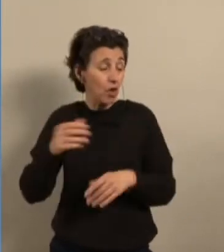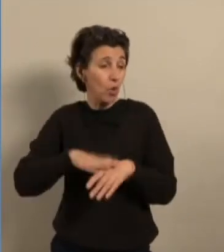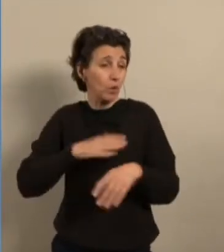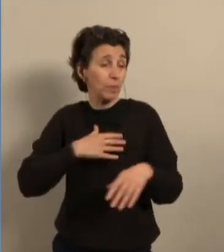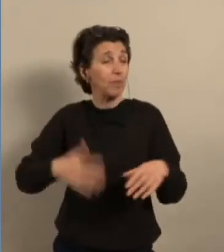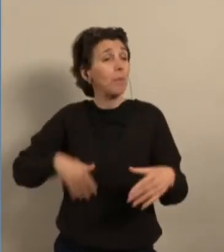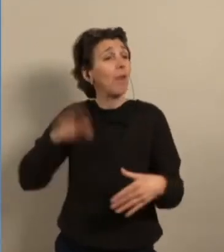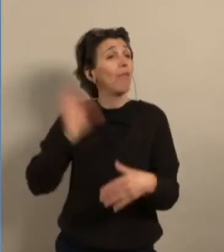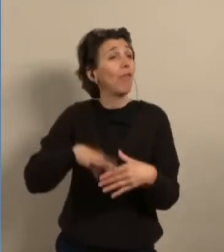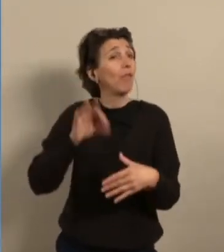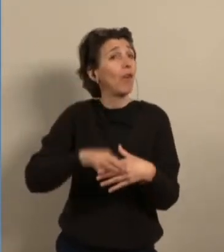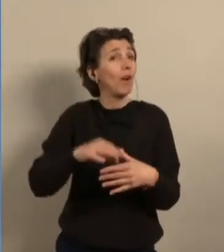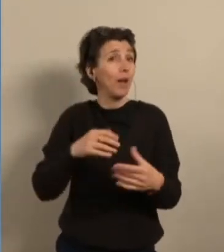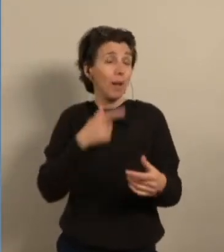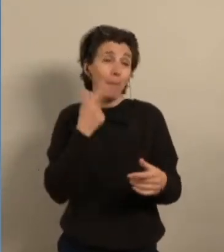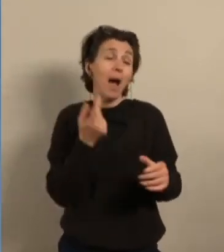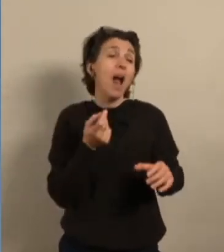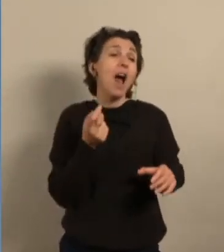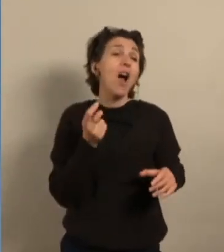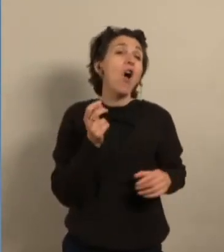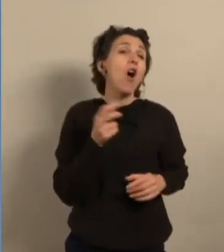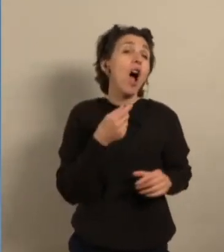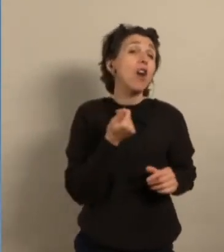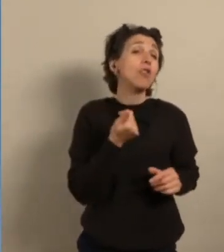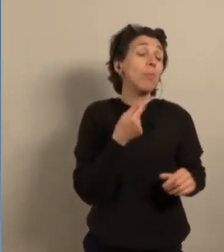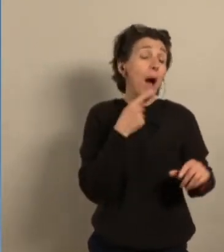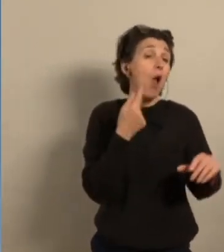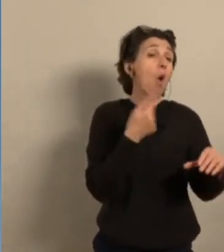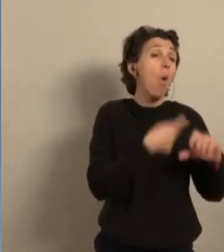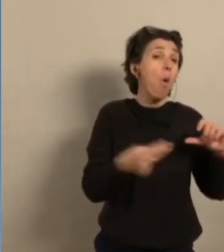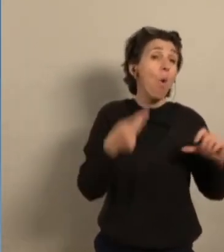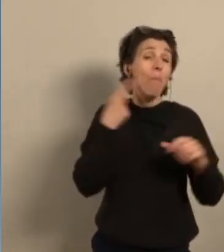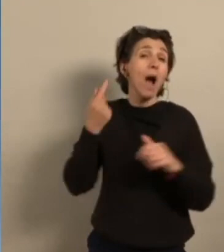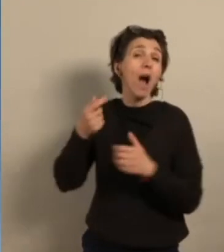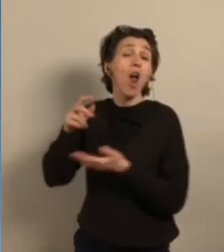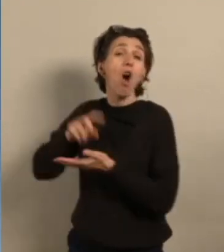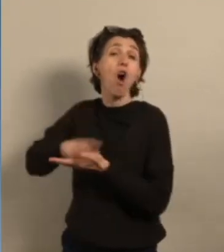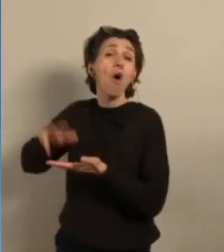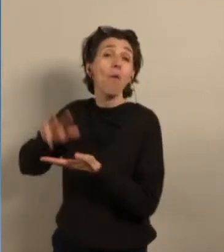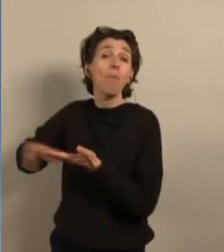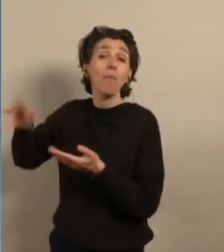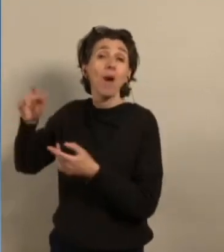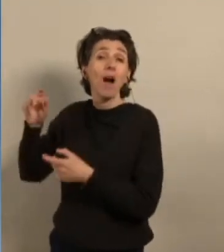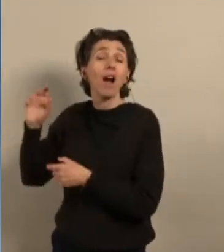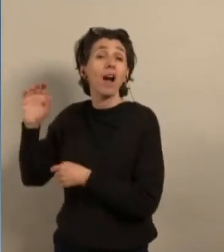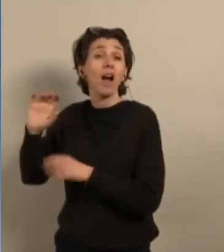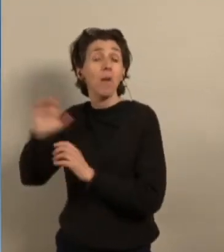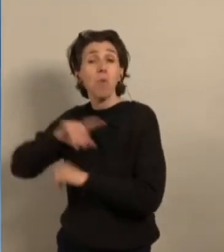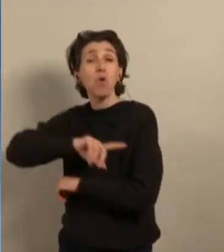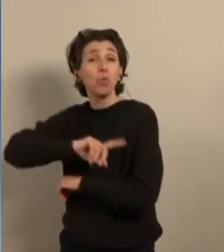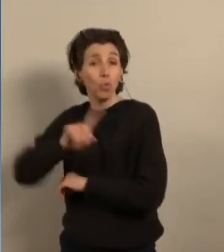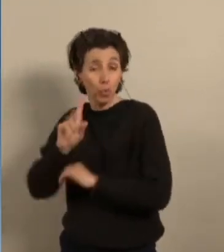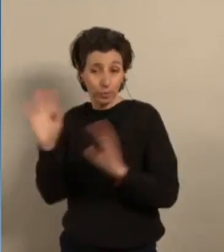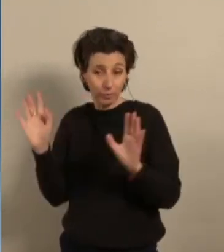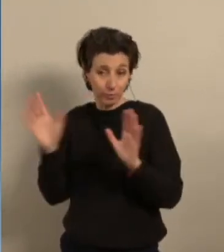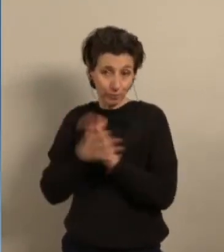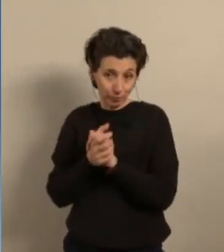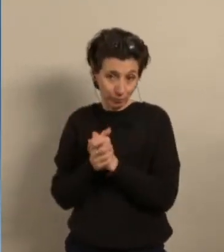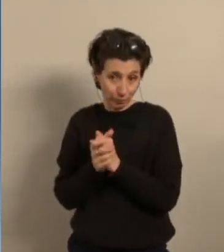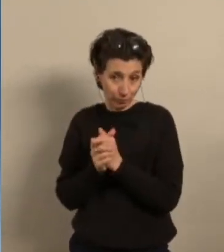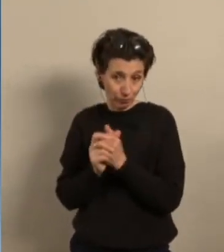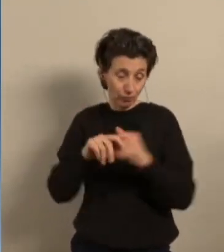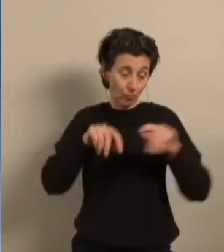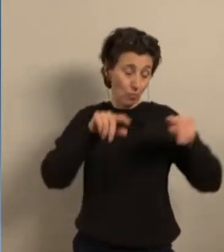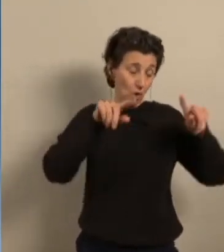parlons que des euros et pas de l'empreinte carbone. Vous aviez au budget prévisionnel 2022 115